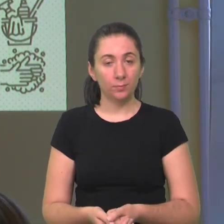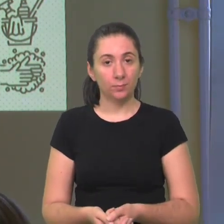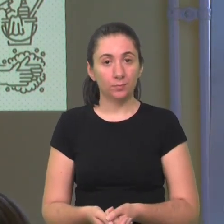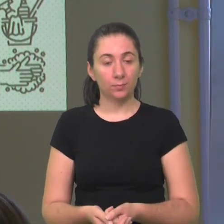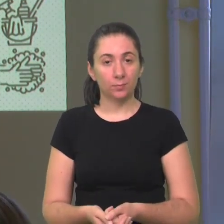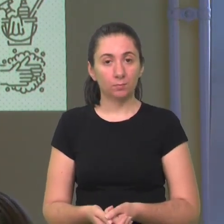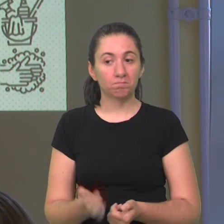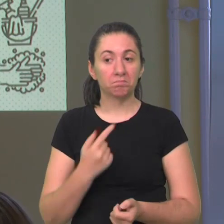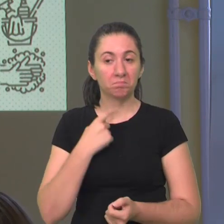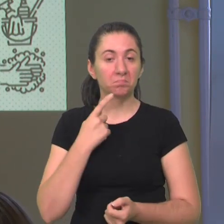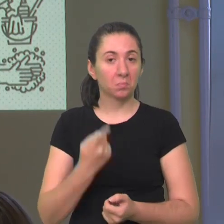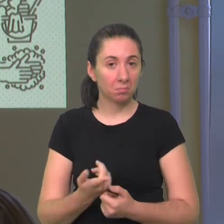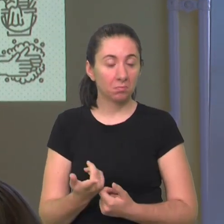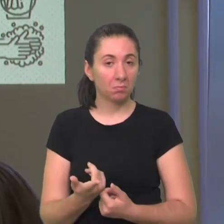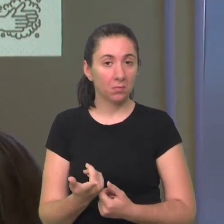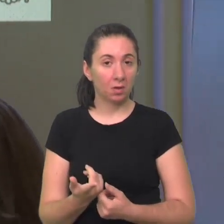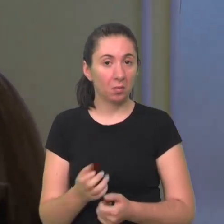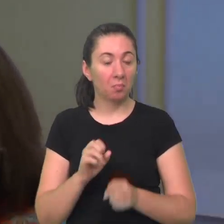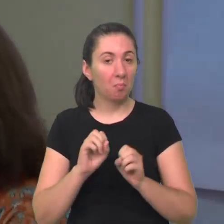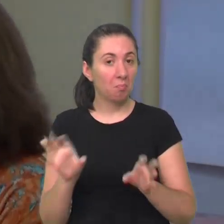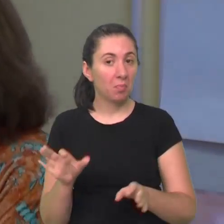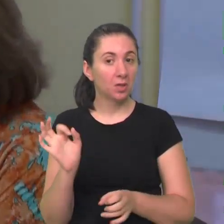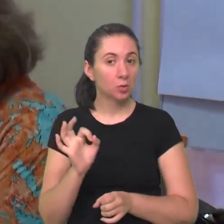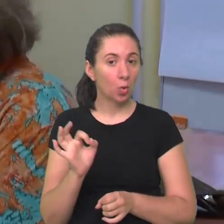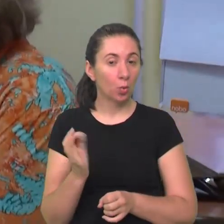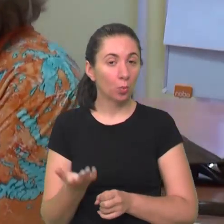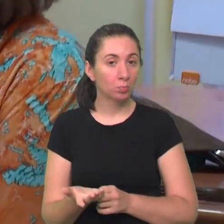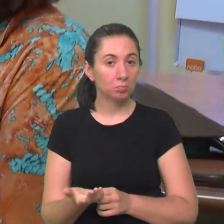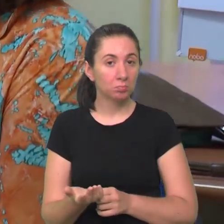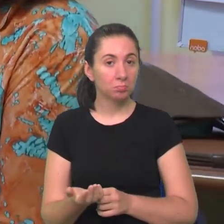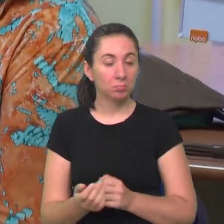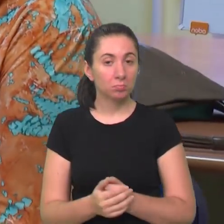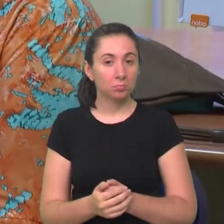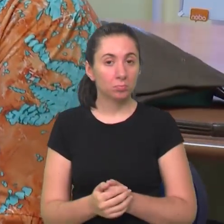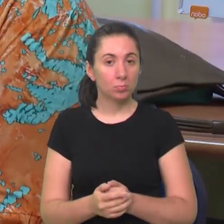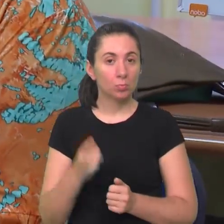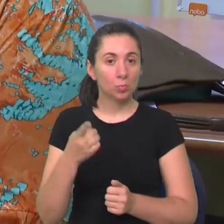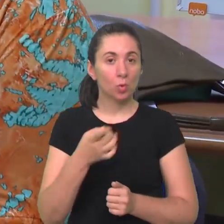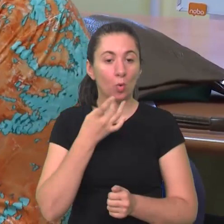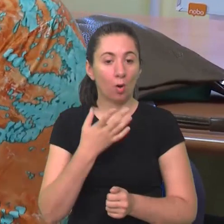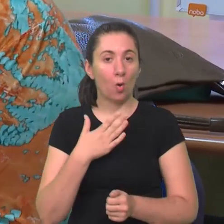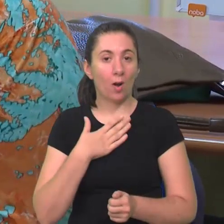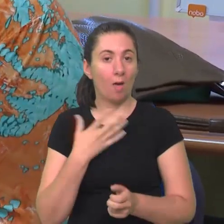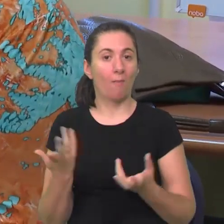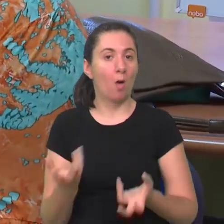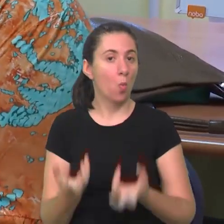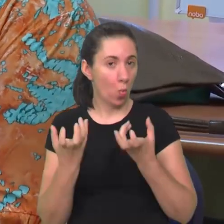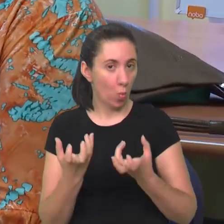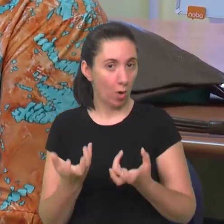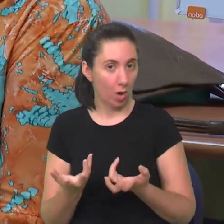Pa rekli bismo da bez obzira na to što je to kao nama samo